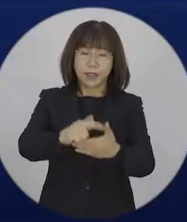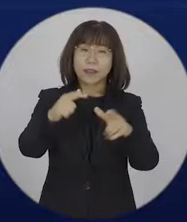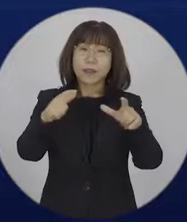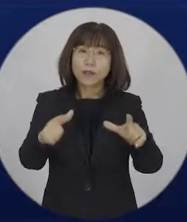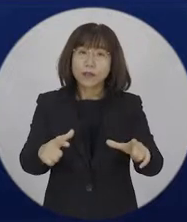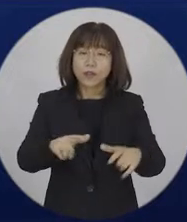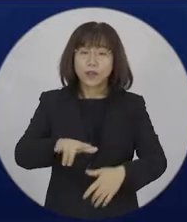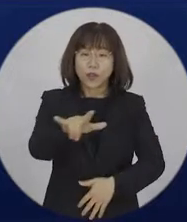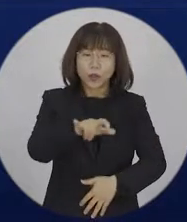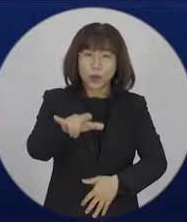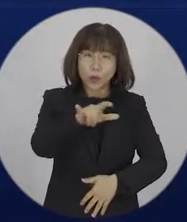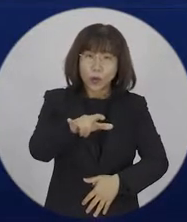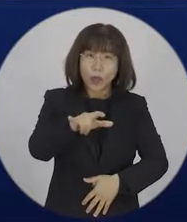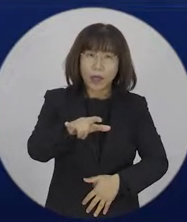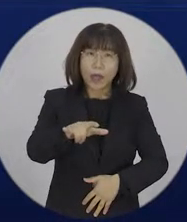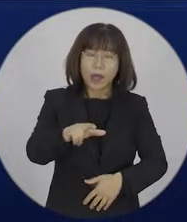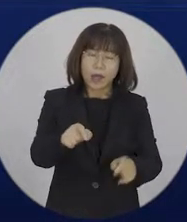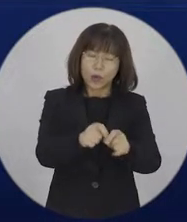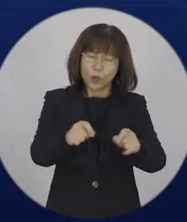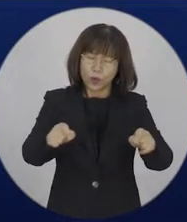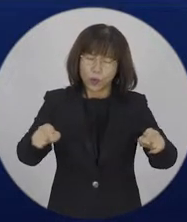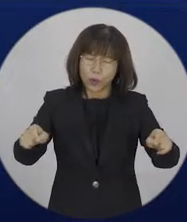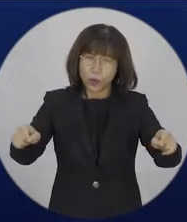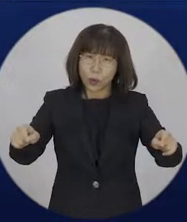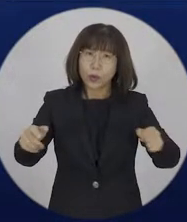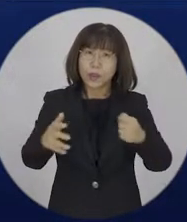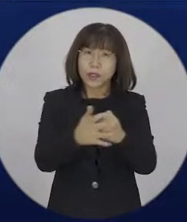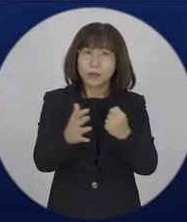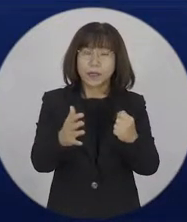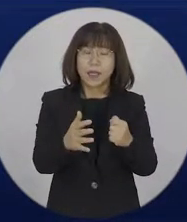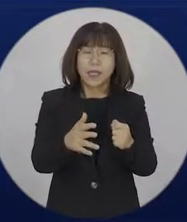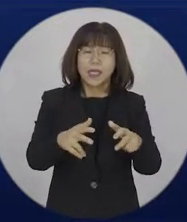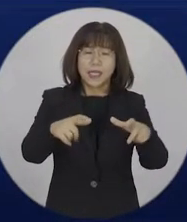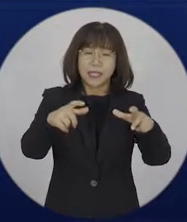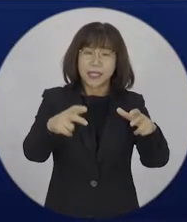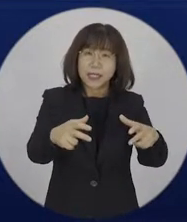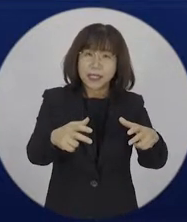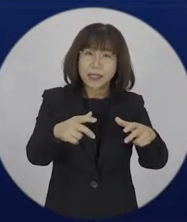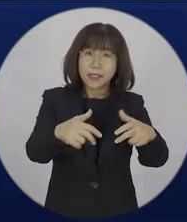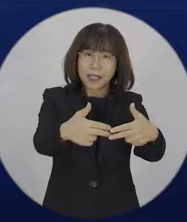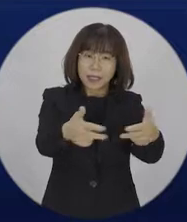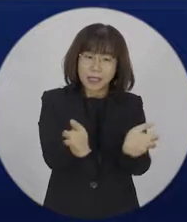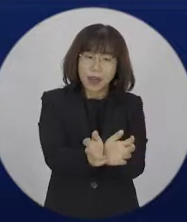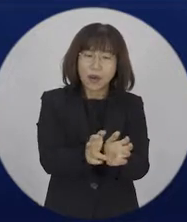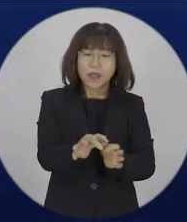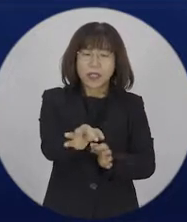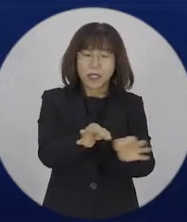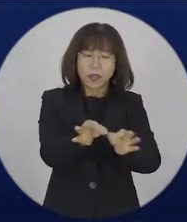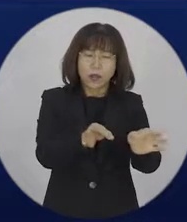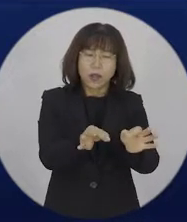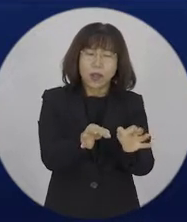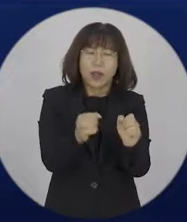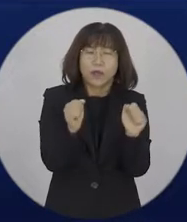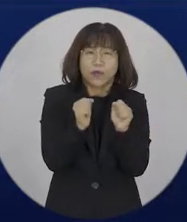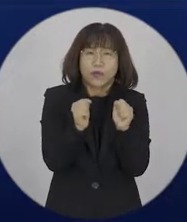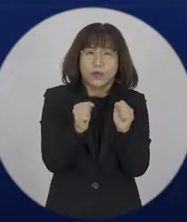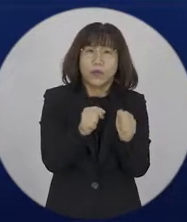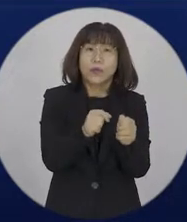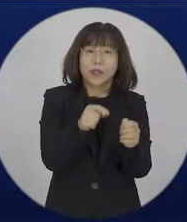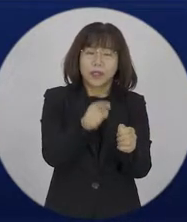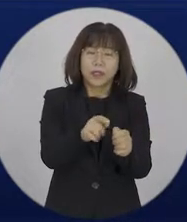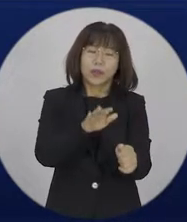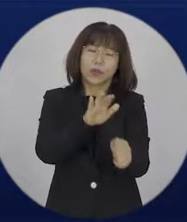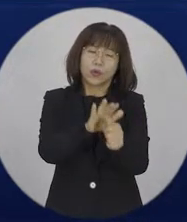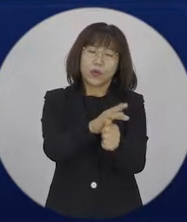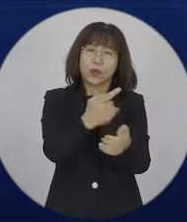강소 구가 코론 알구 사태에 장기화로 위축된 지역 상권의 도움을 주고자 100억원 규모의 상권 회복